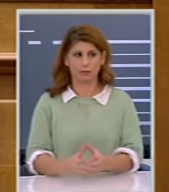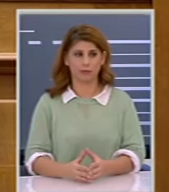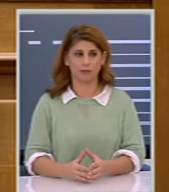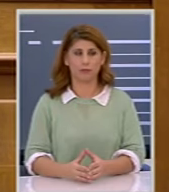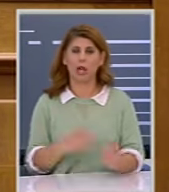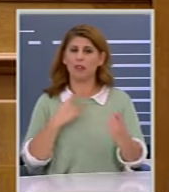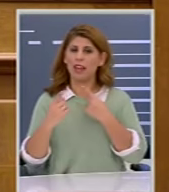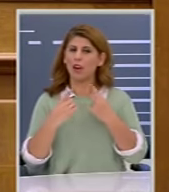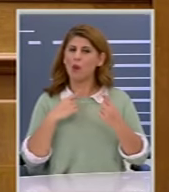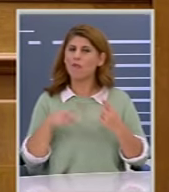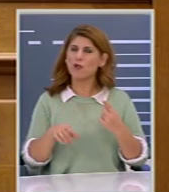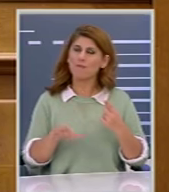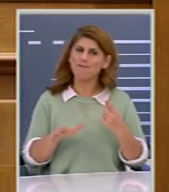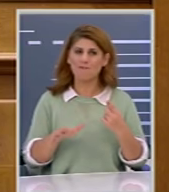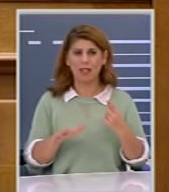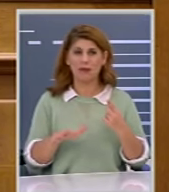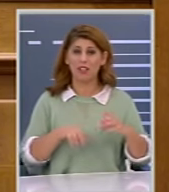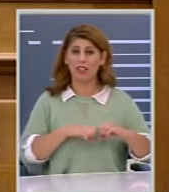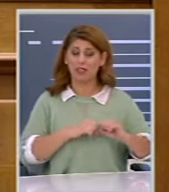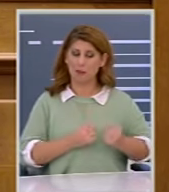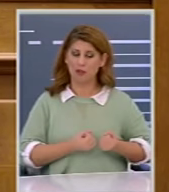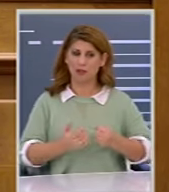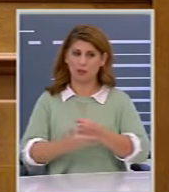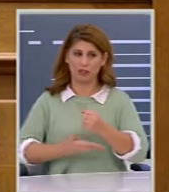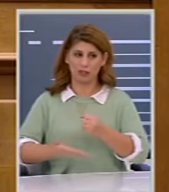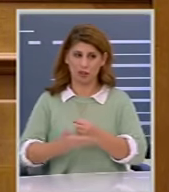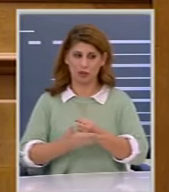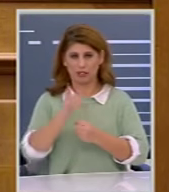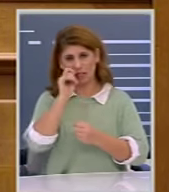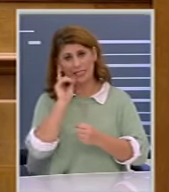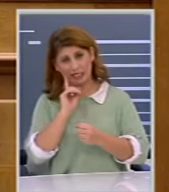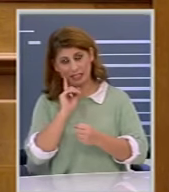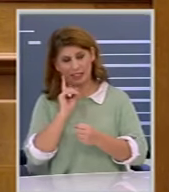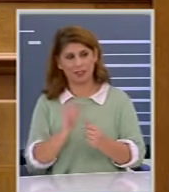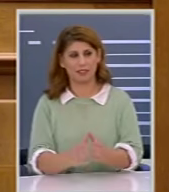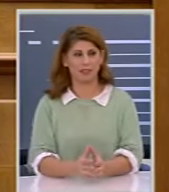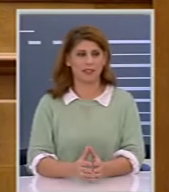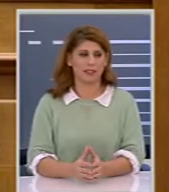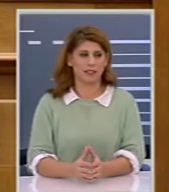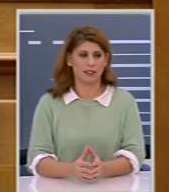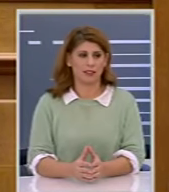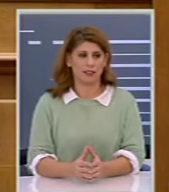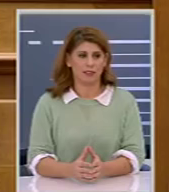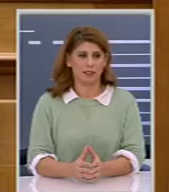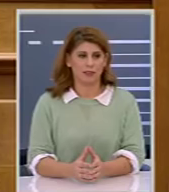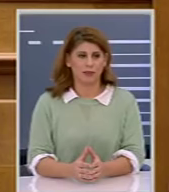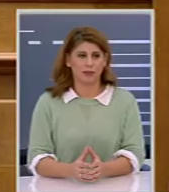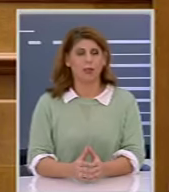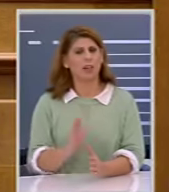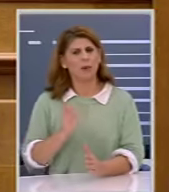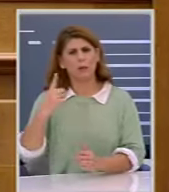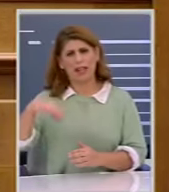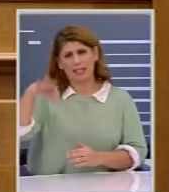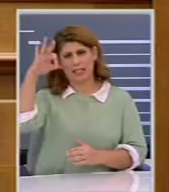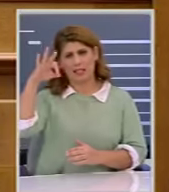διάλογος αυτός μάλλον θα απογοητεύσει τις αγρότες και τους αγρότες μας και μπορώ να αναφέρω μία εξαίρεση,